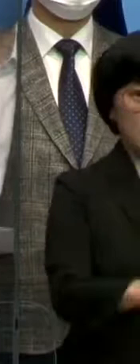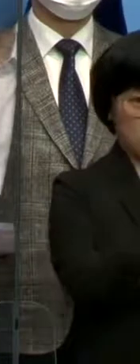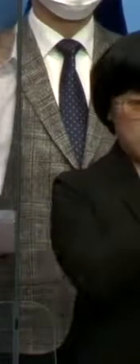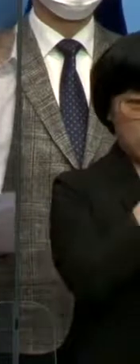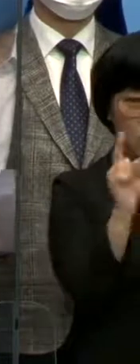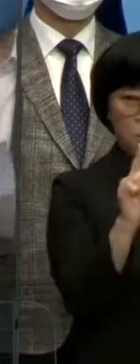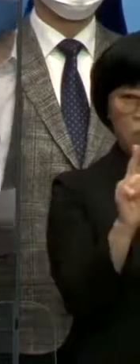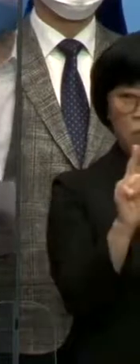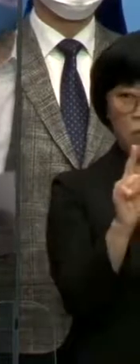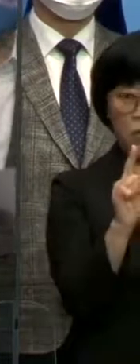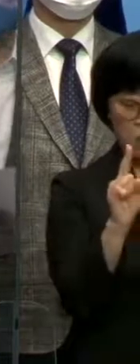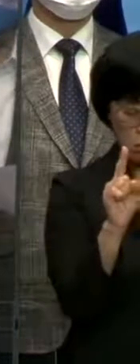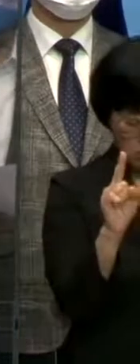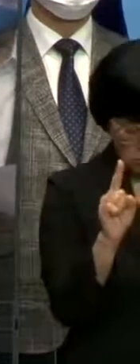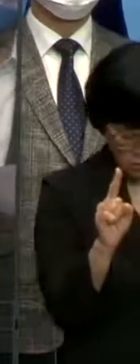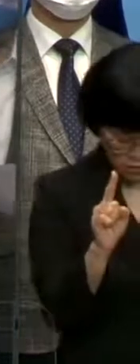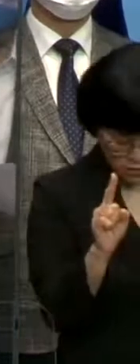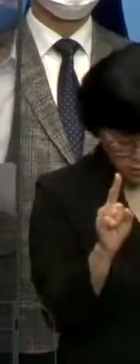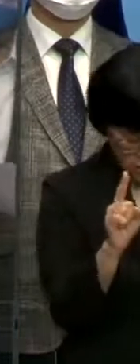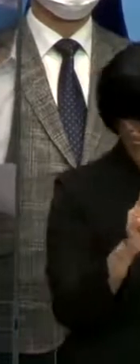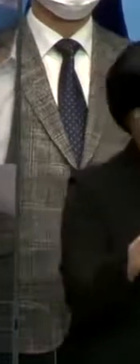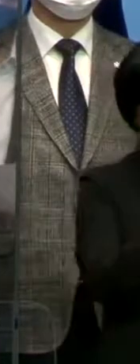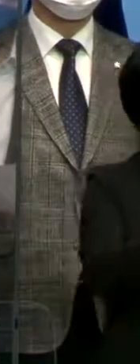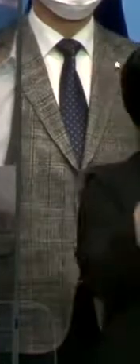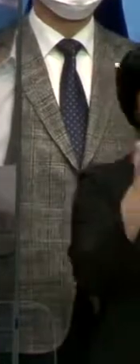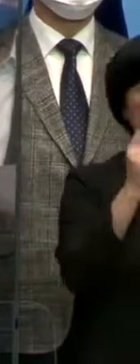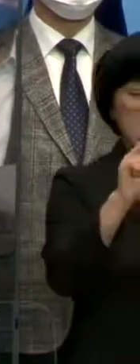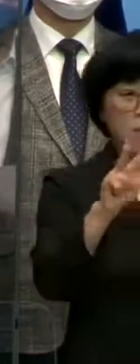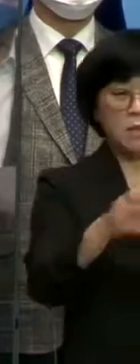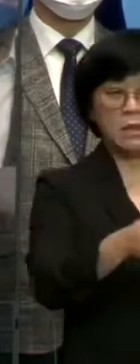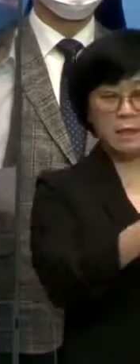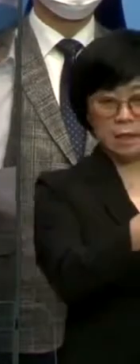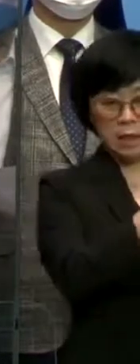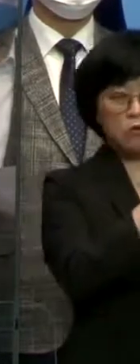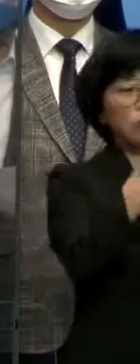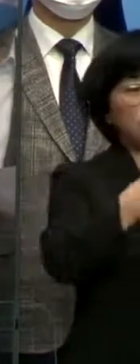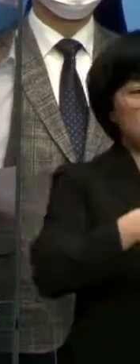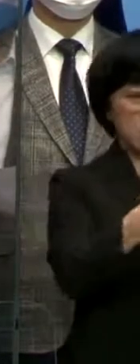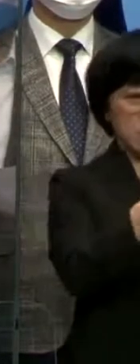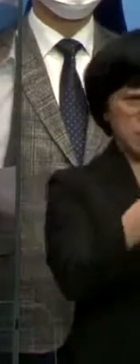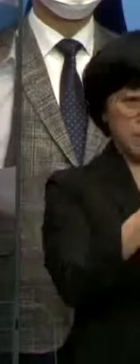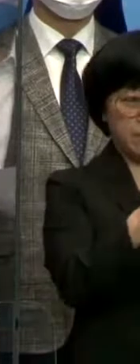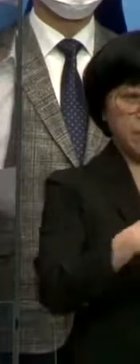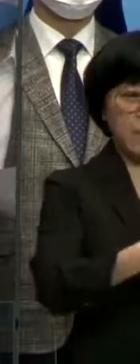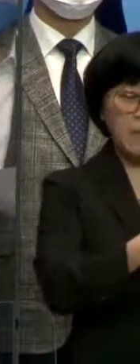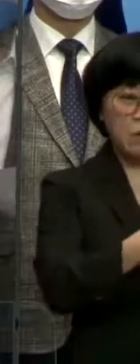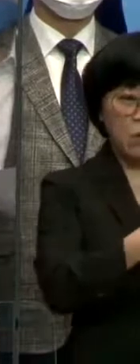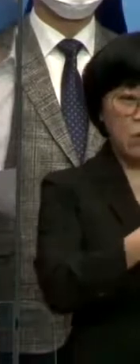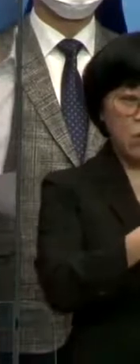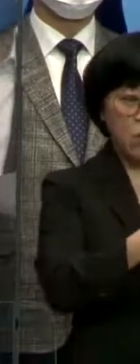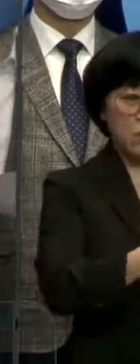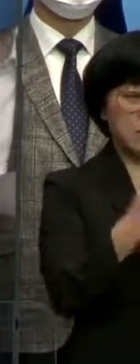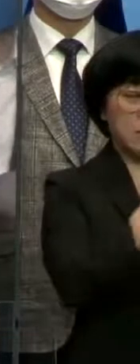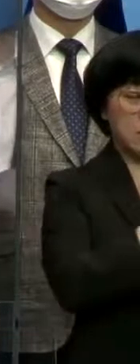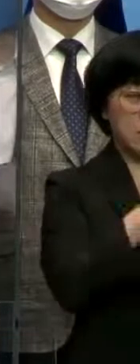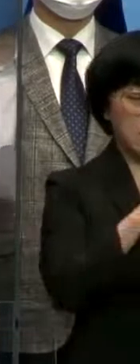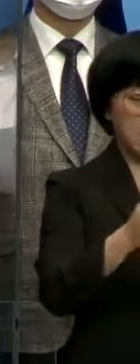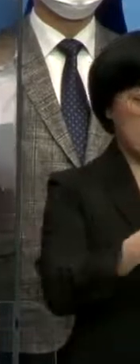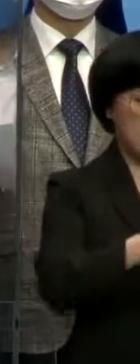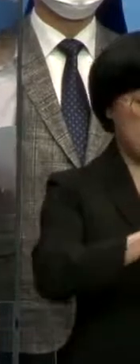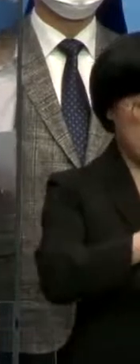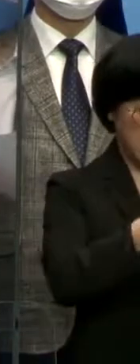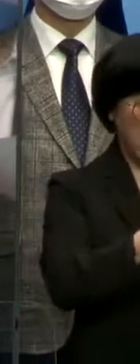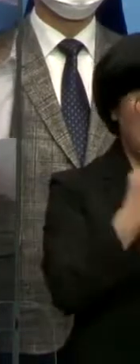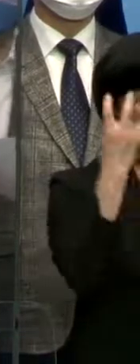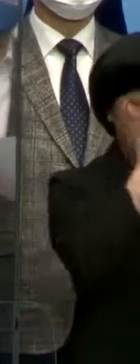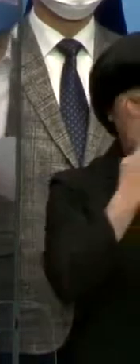요지는 수술실 CCTV 설치, 의료인들의 면허 관리 강화,